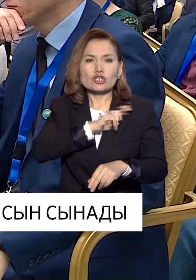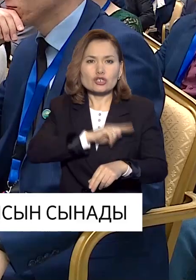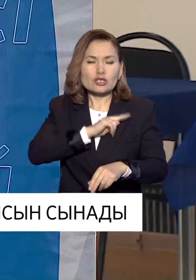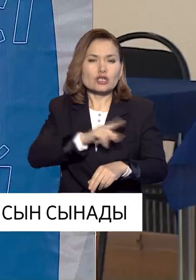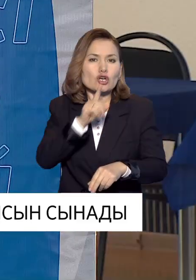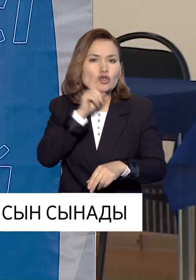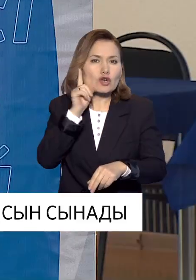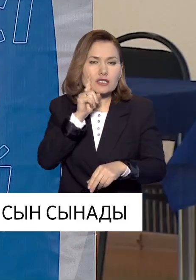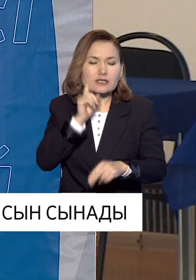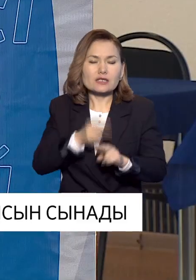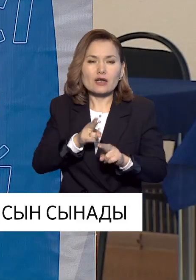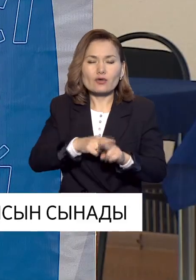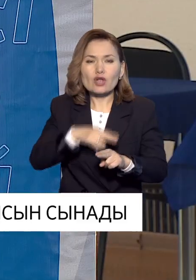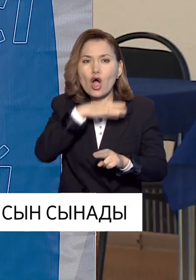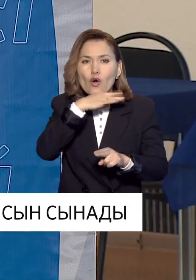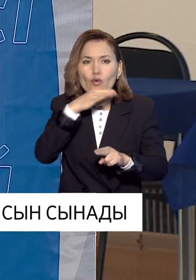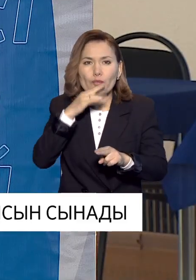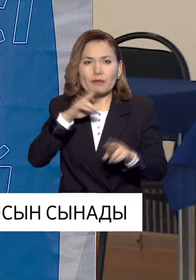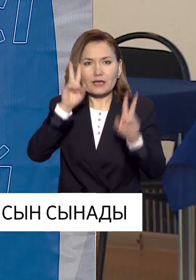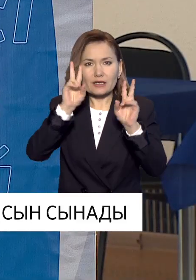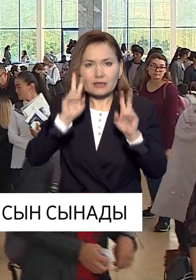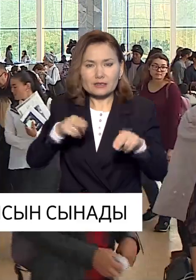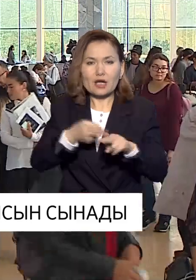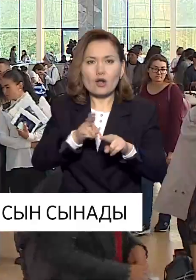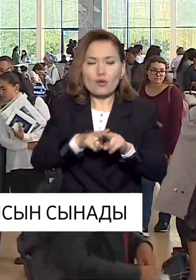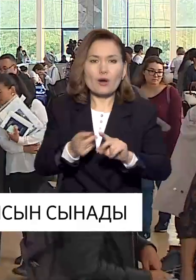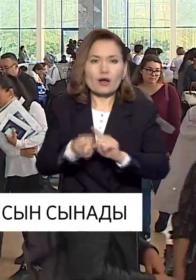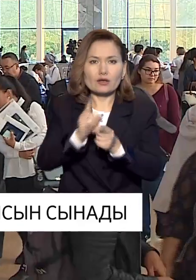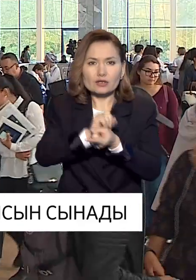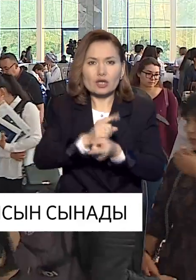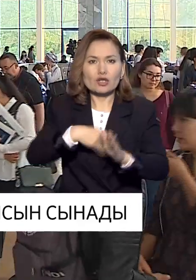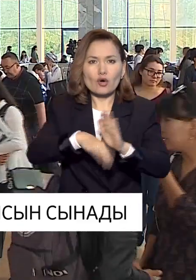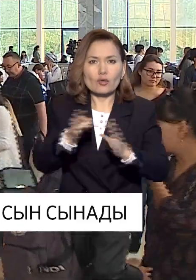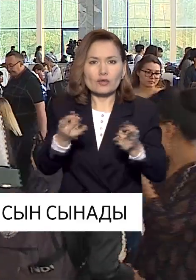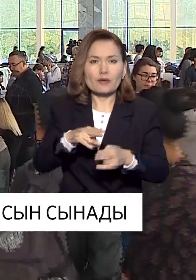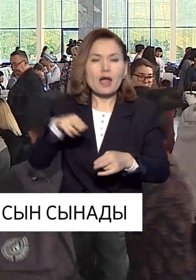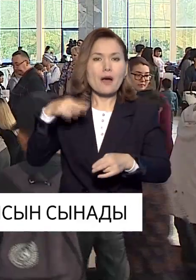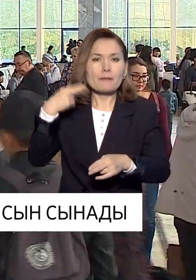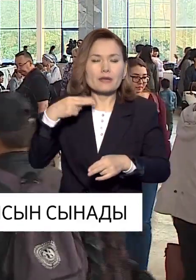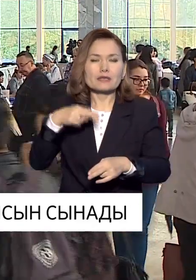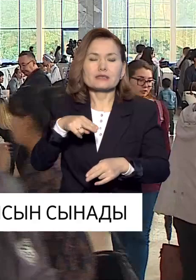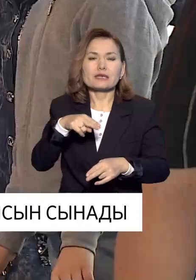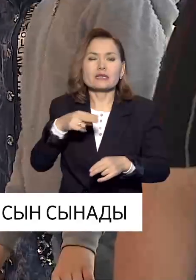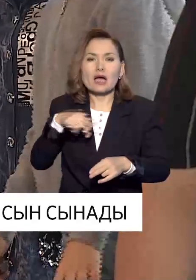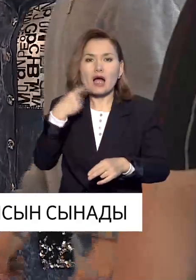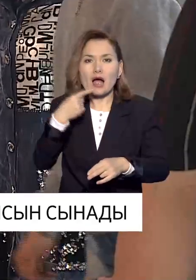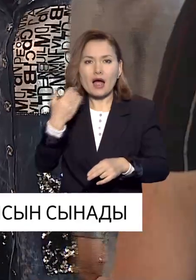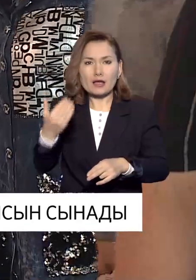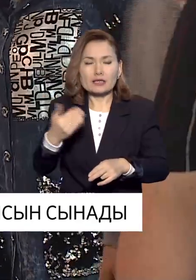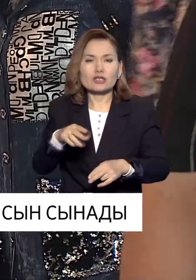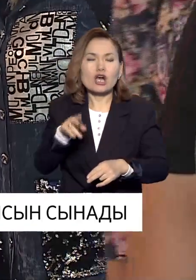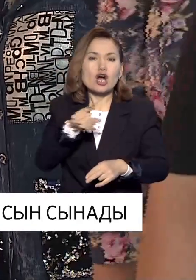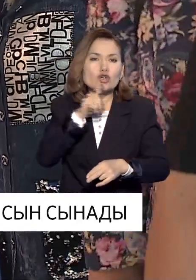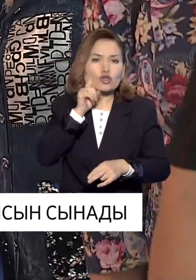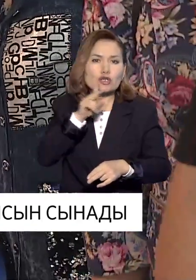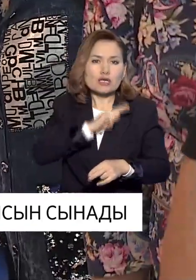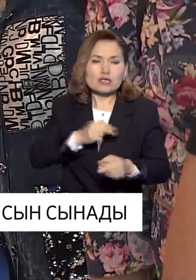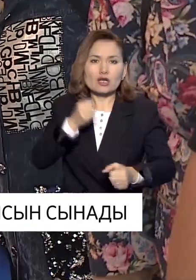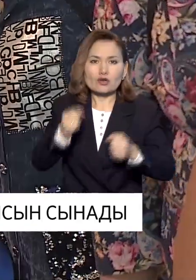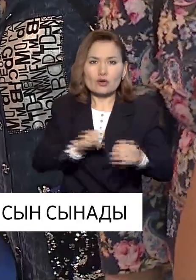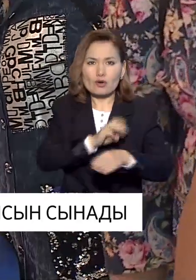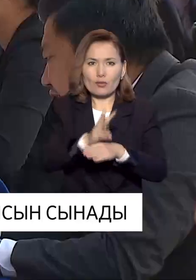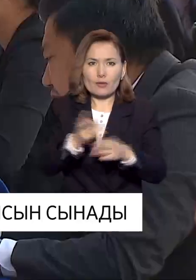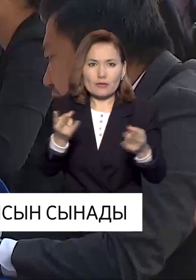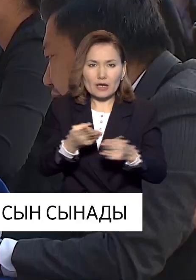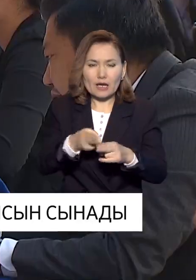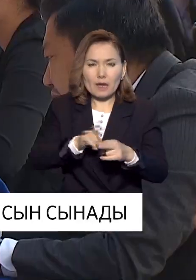туралы білмейтін болып шықты. Жағдайды түбегейлі өзгерту керек деді президент. Тұрақты жұмысы жоқ жастармен арнайы іс-шаралар өткізу керек. Ол